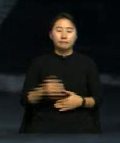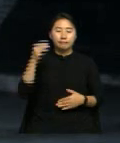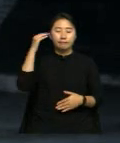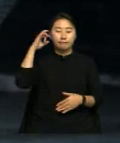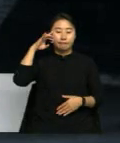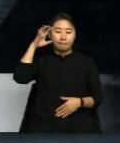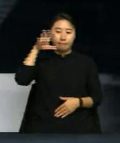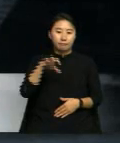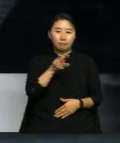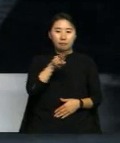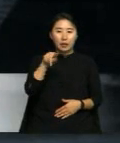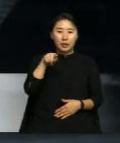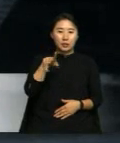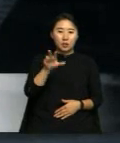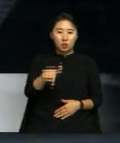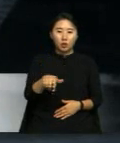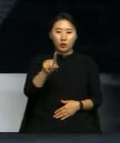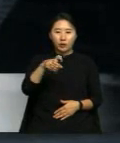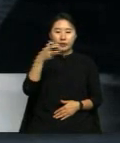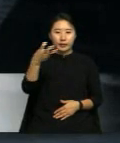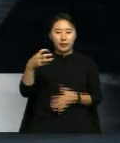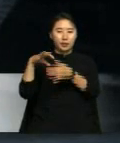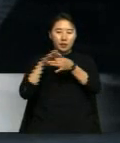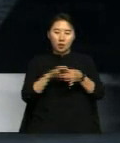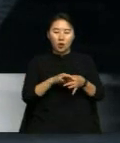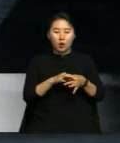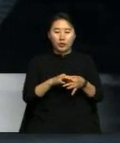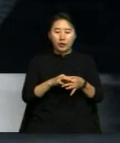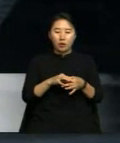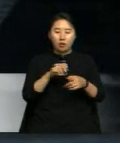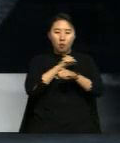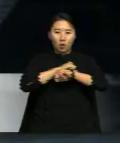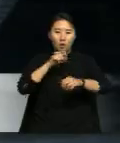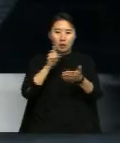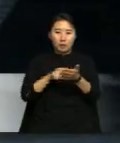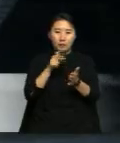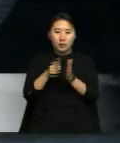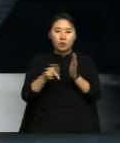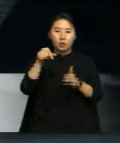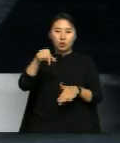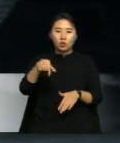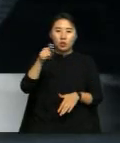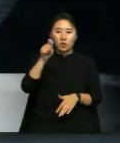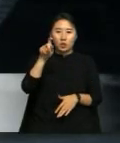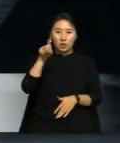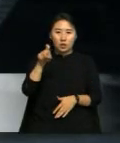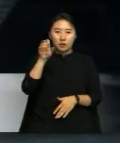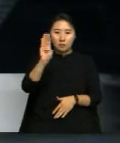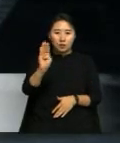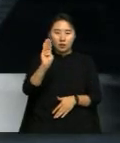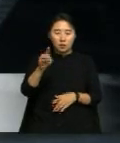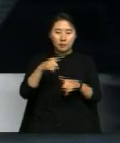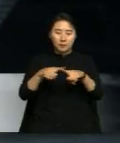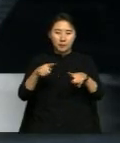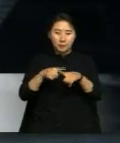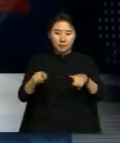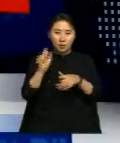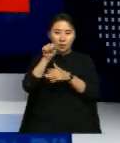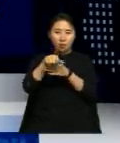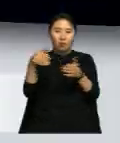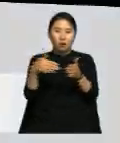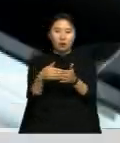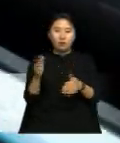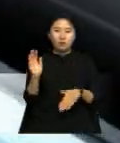인천 송도에서 마서 까지 모두 13개 역을 연결하는 수도권 광역급행철도 gtx b 노선이 예비타당성 조사 를